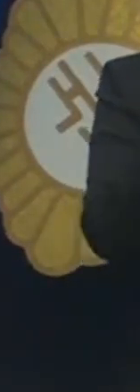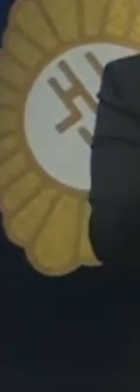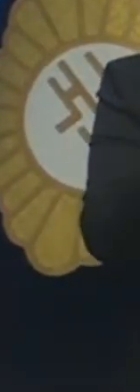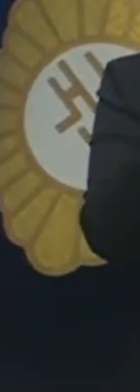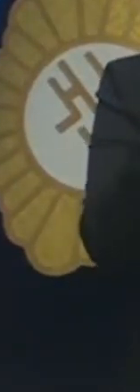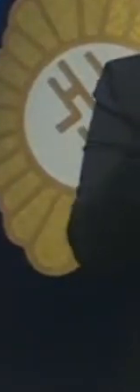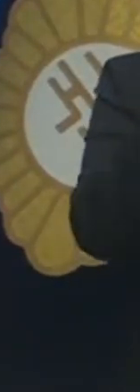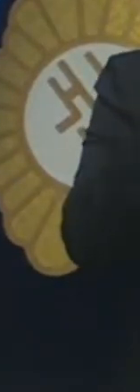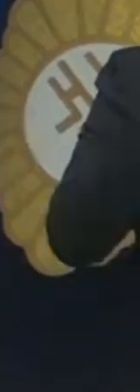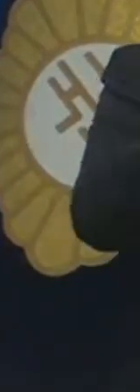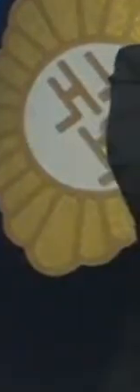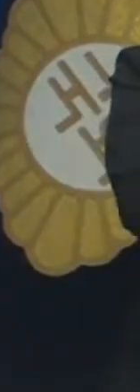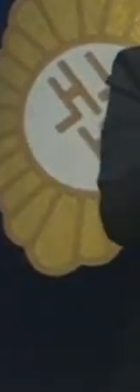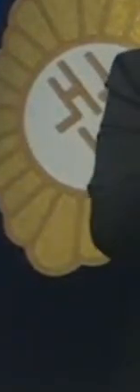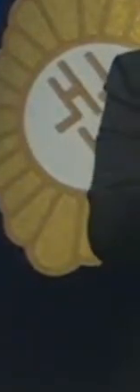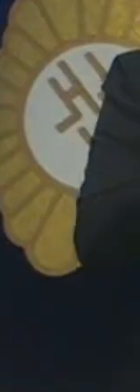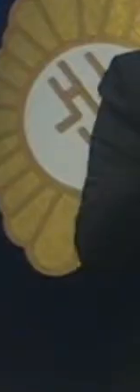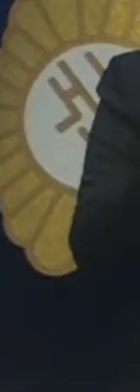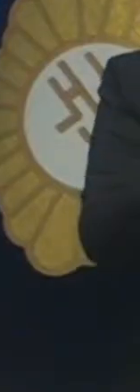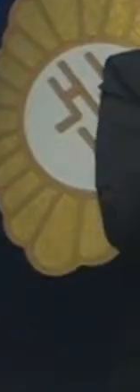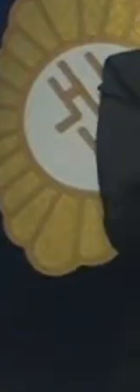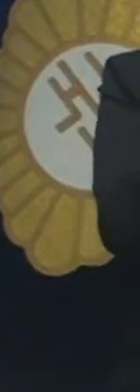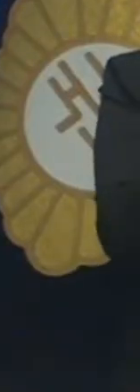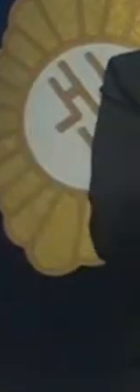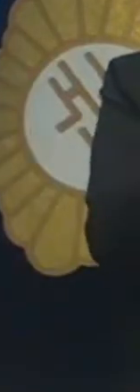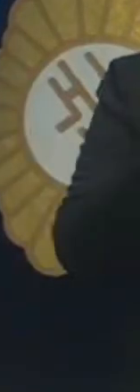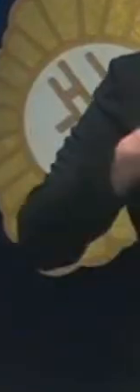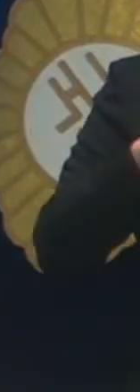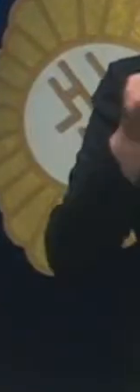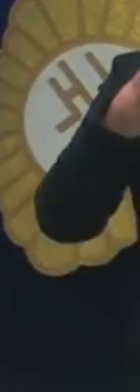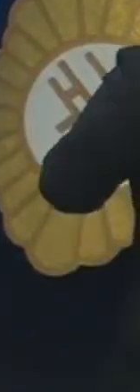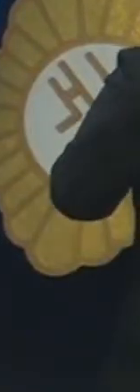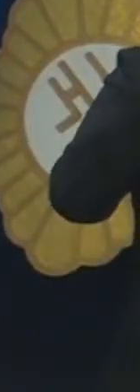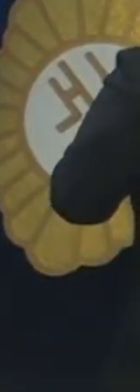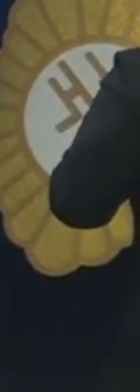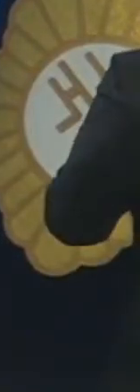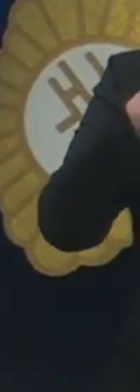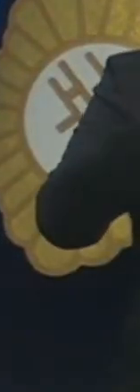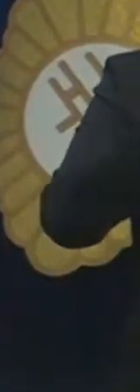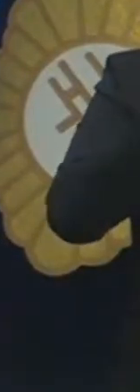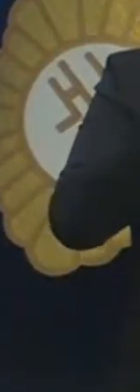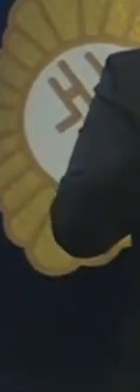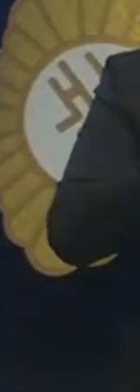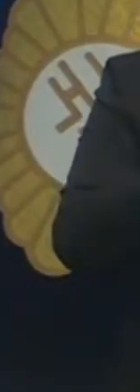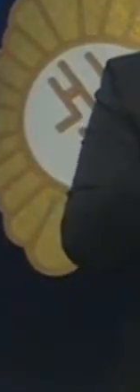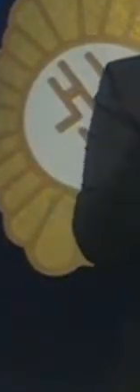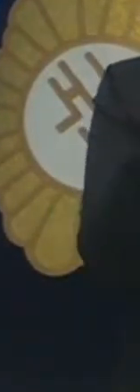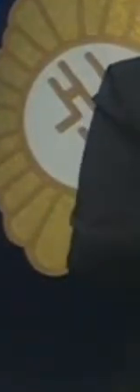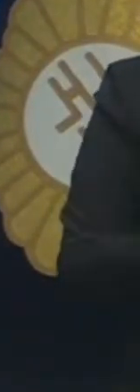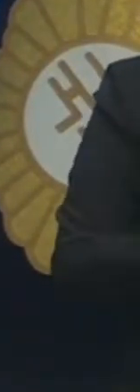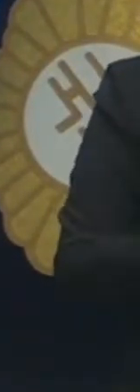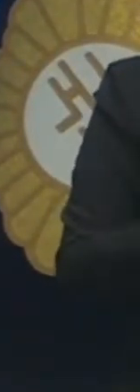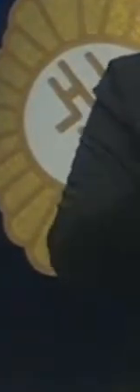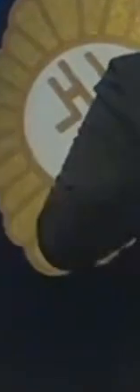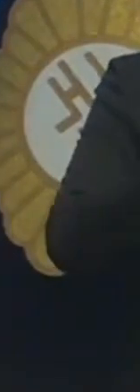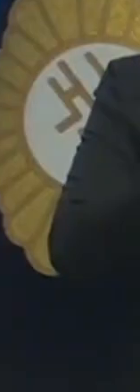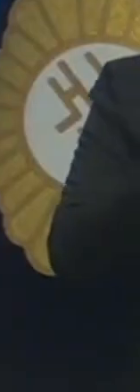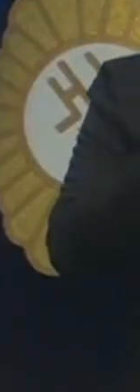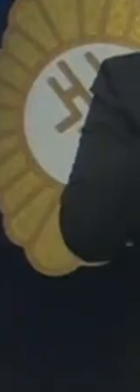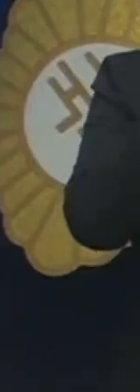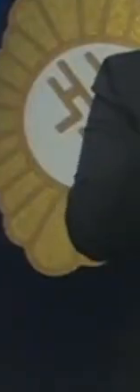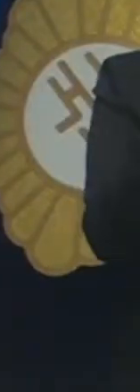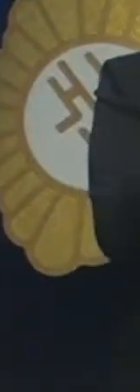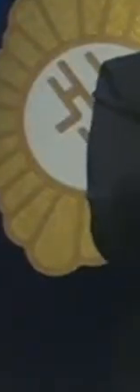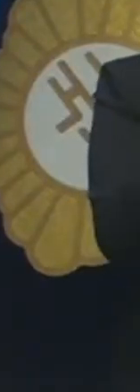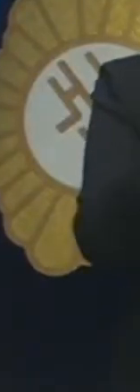사대를 출연해서라도 홈플러스를 살리겠다는 그 국민에 대한 약속을 지키면 됩니다. 자구 노력과 직접